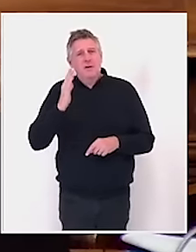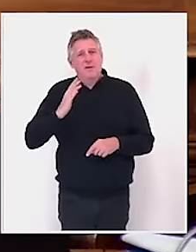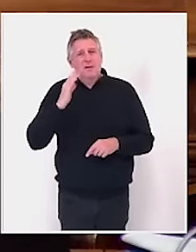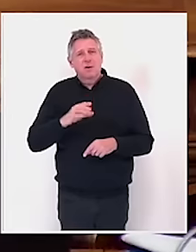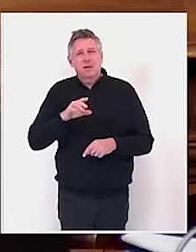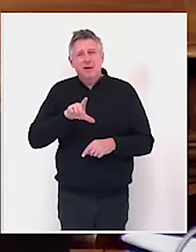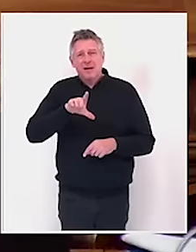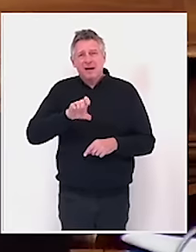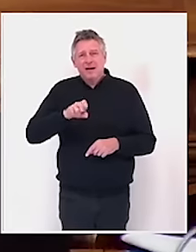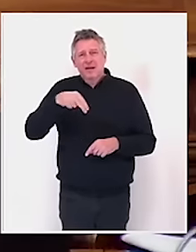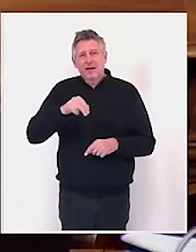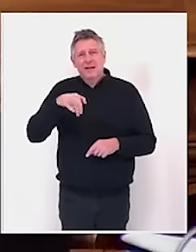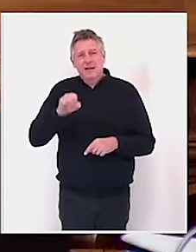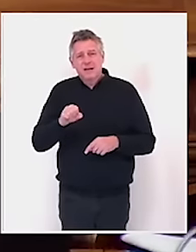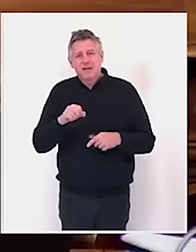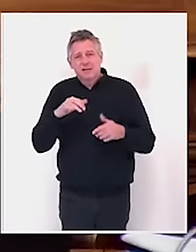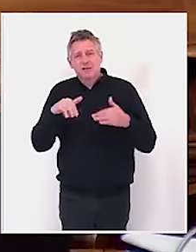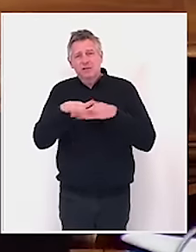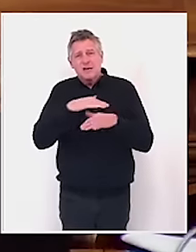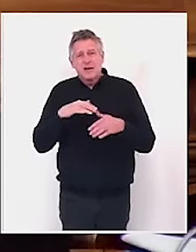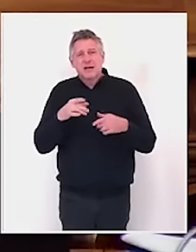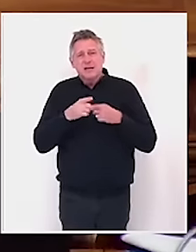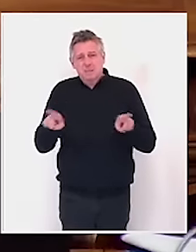Lénine, par exemple, social-démocrate russe. Hein,